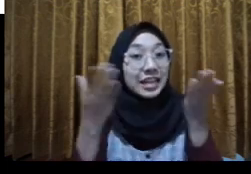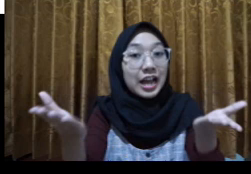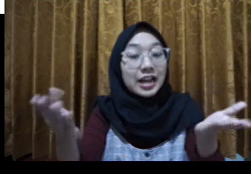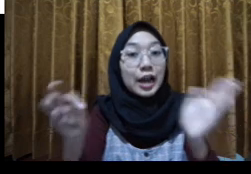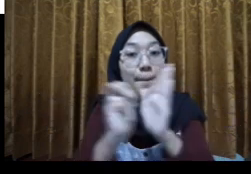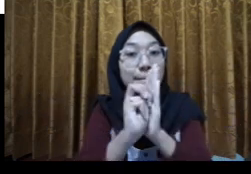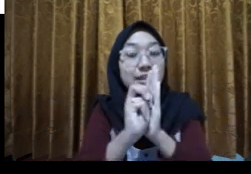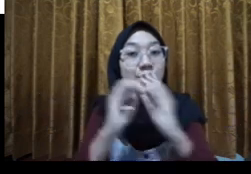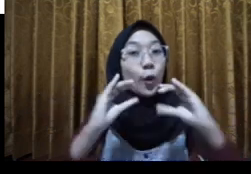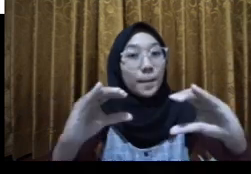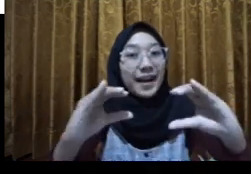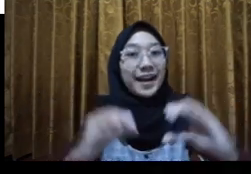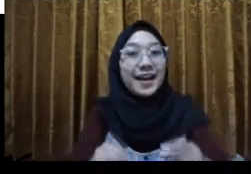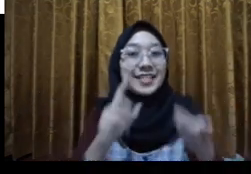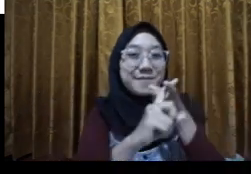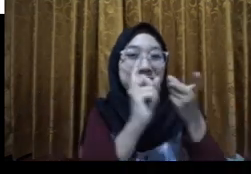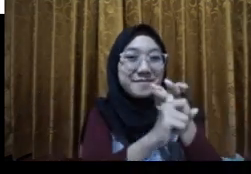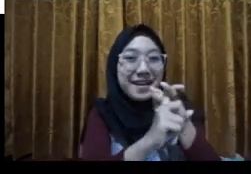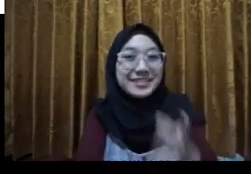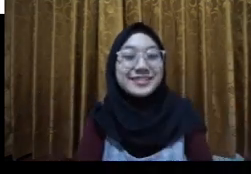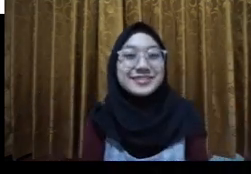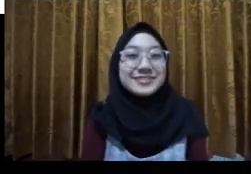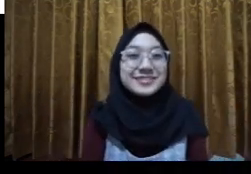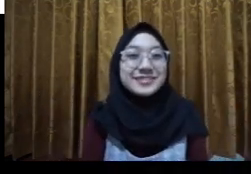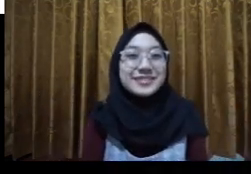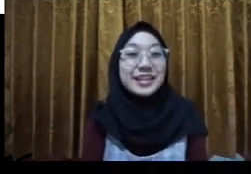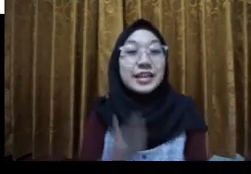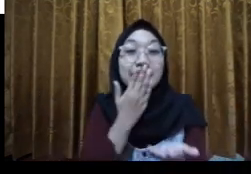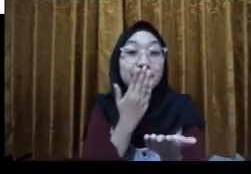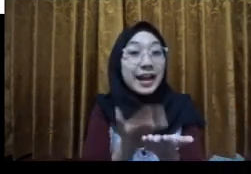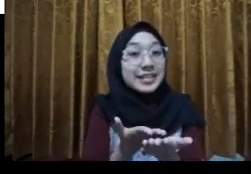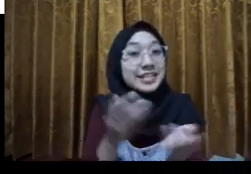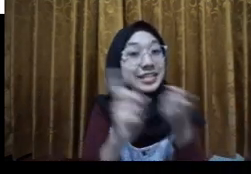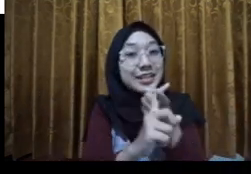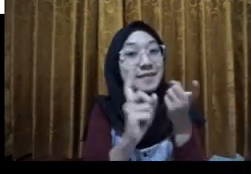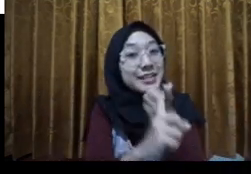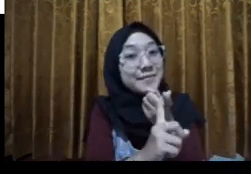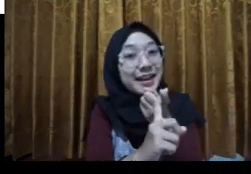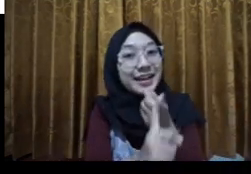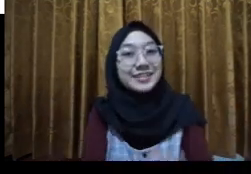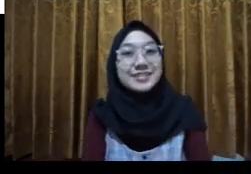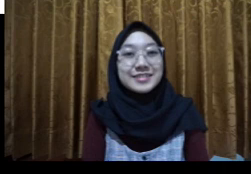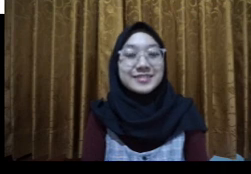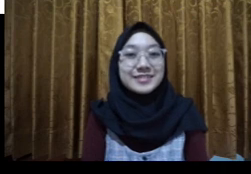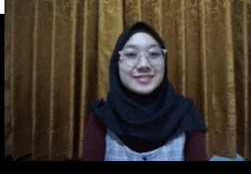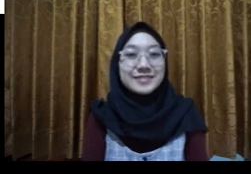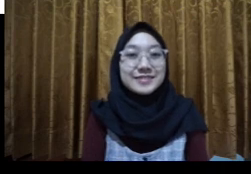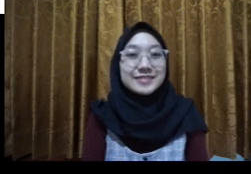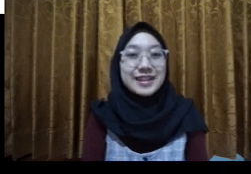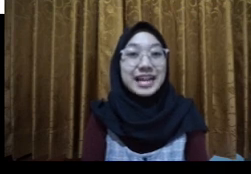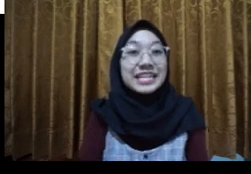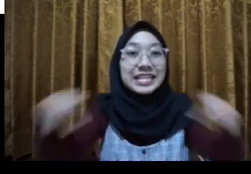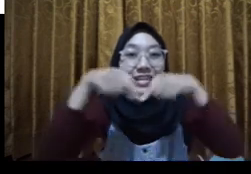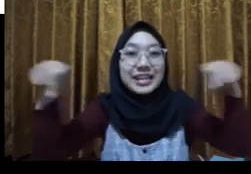Silahkan mencoba, dan saya akan melampirkan nanti aplikasi ini di bawah deskripsi video ini. Terima